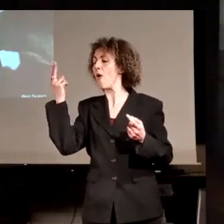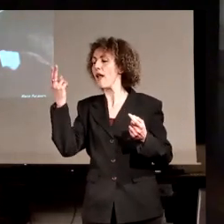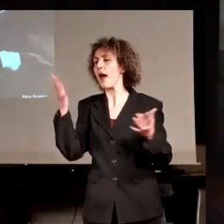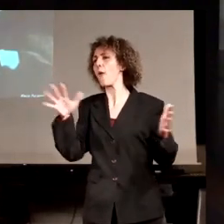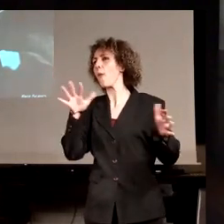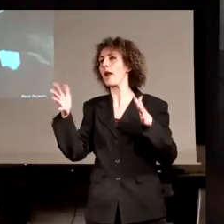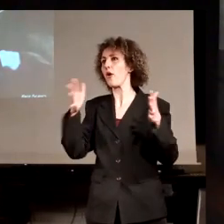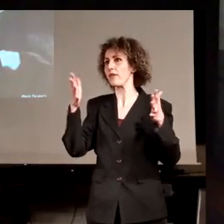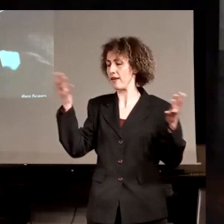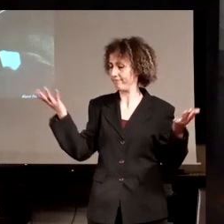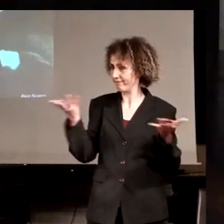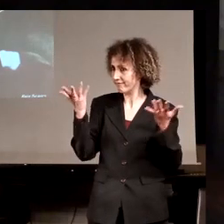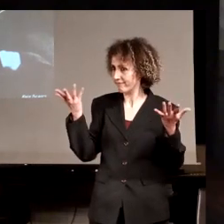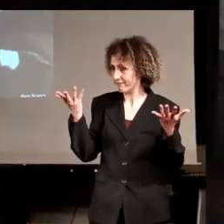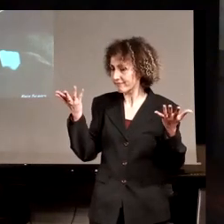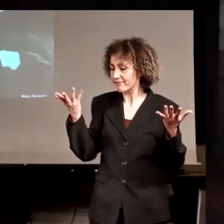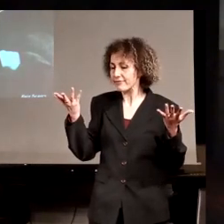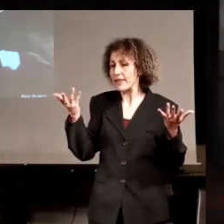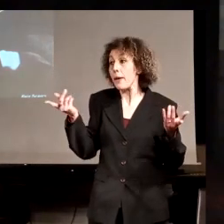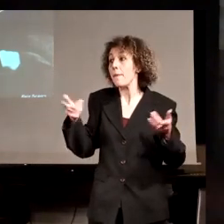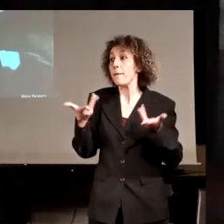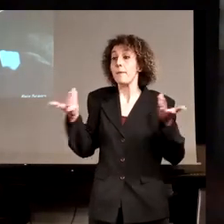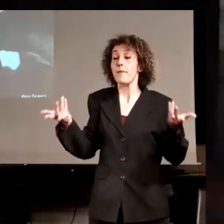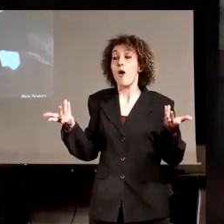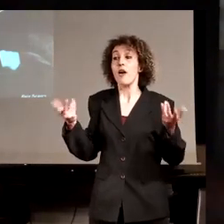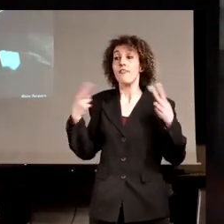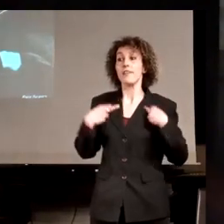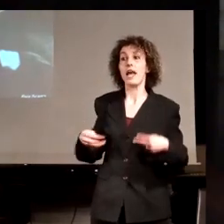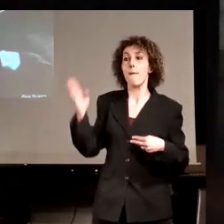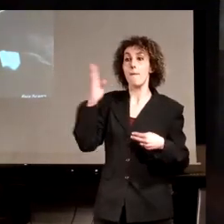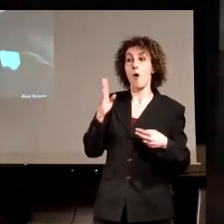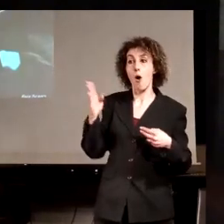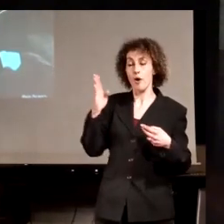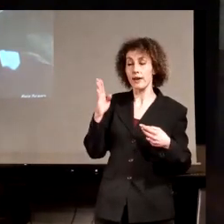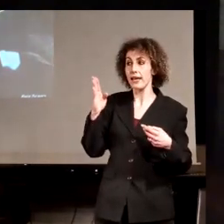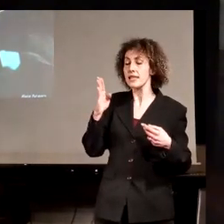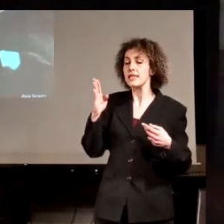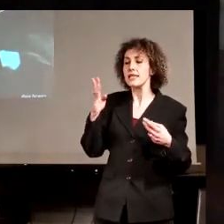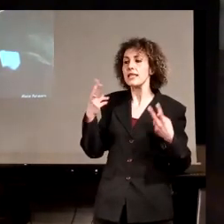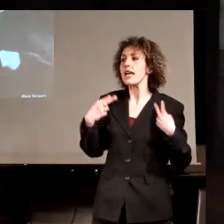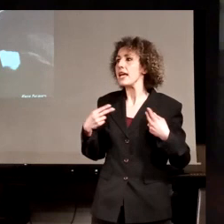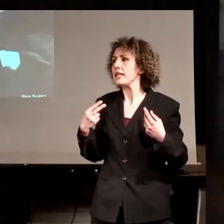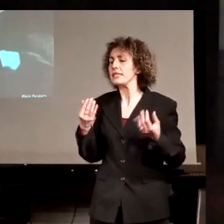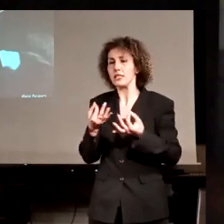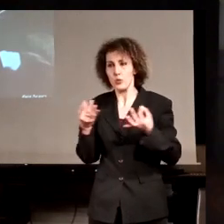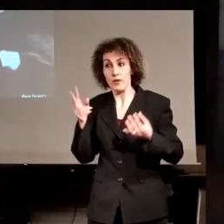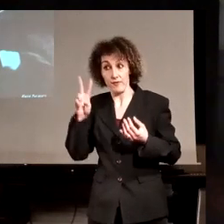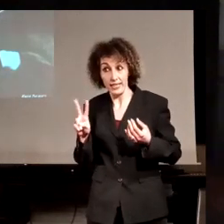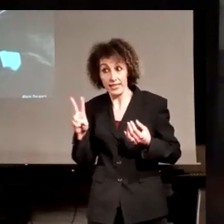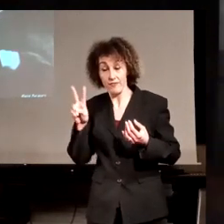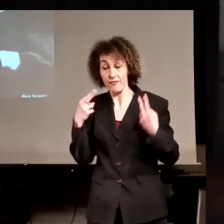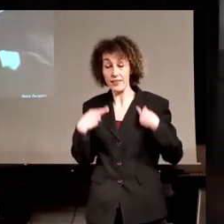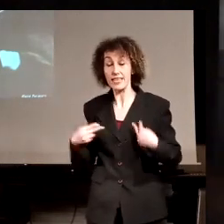capita e poi invece la vita di borges ma poi siamo sicuri che possiamo parlare della vita di borges